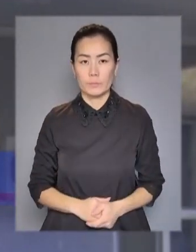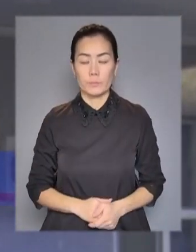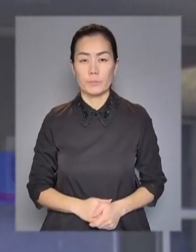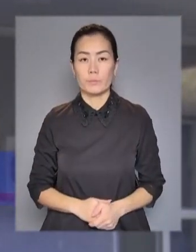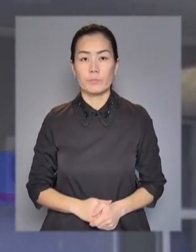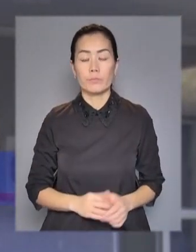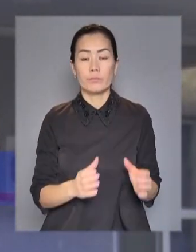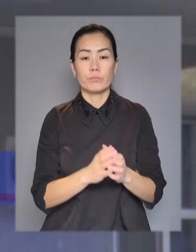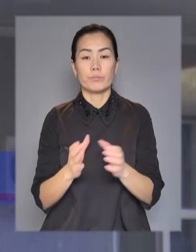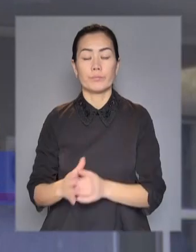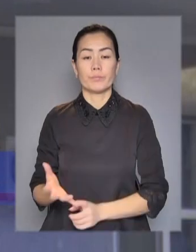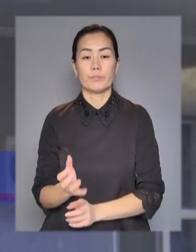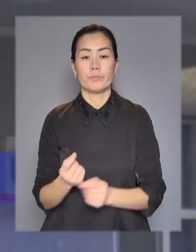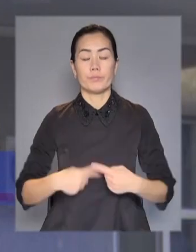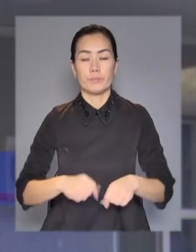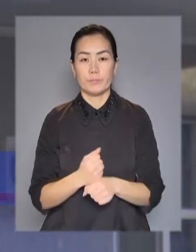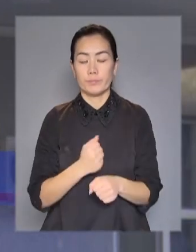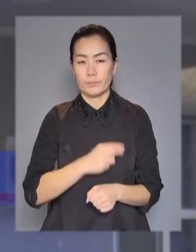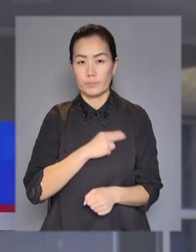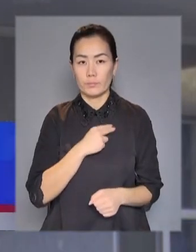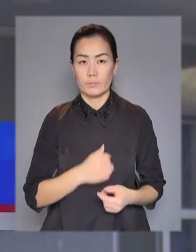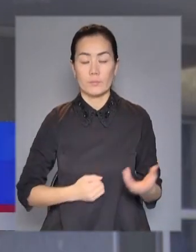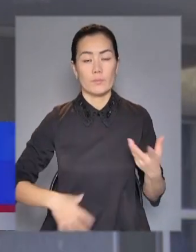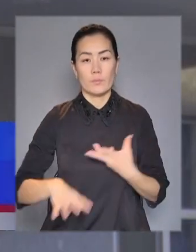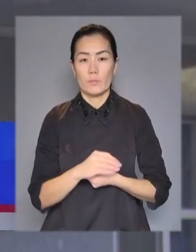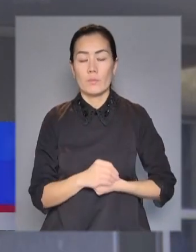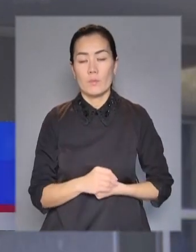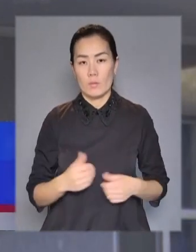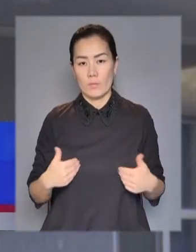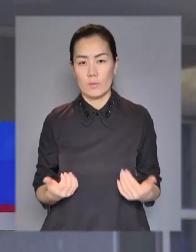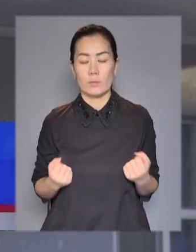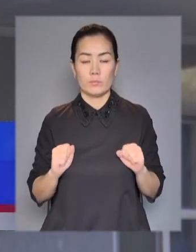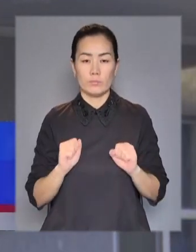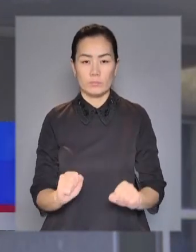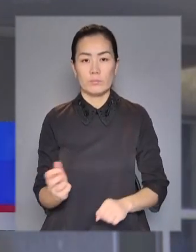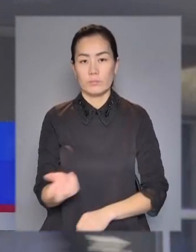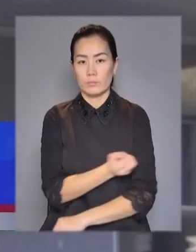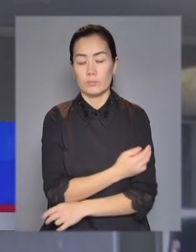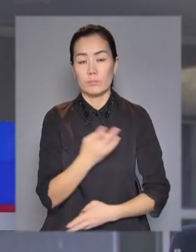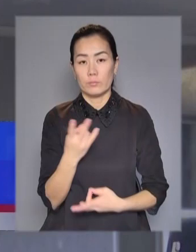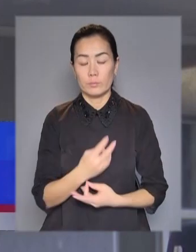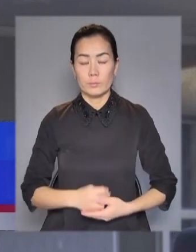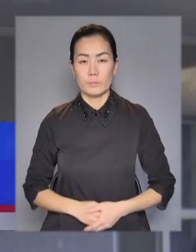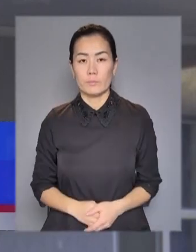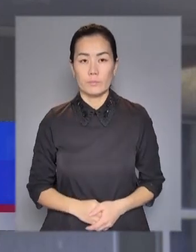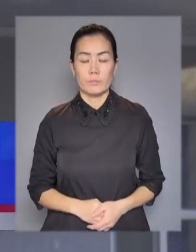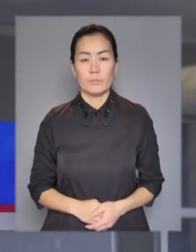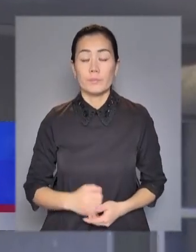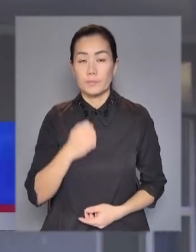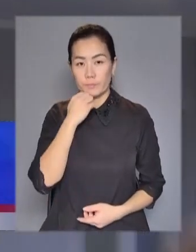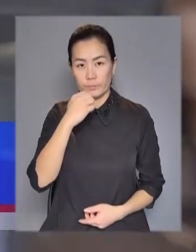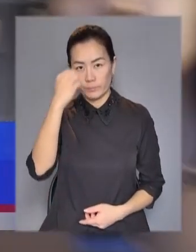Енді мына ұжымдық иммунитет қалыптастыру жолында баршаңызды осы екпені алуға шақырамын. Рахмет жауабыңызға.